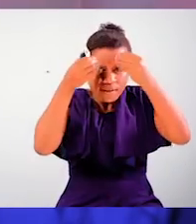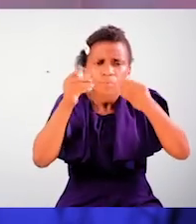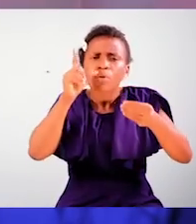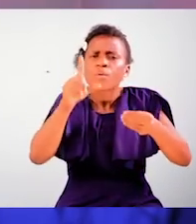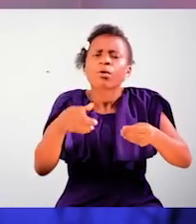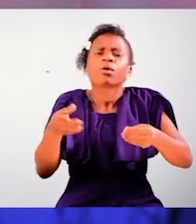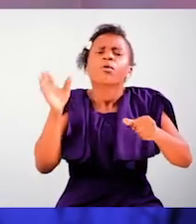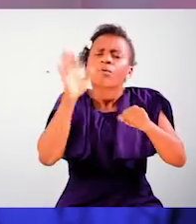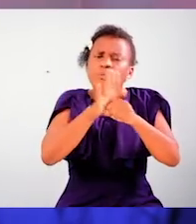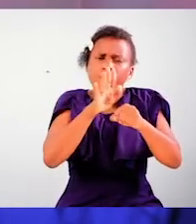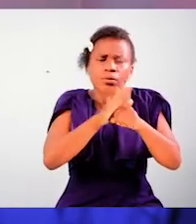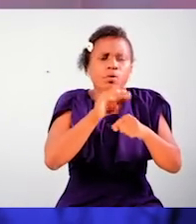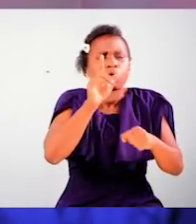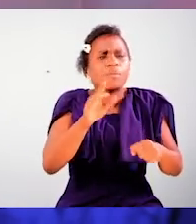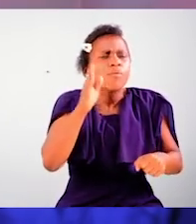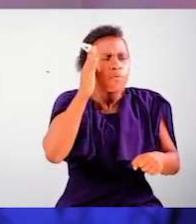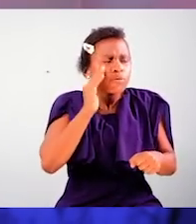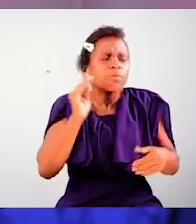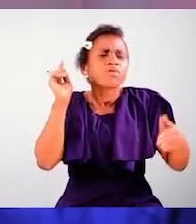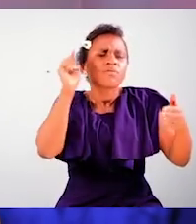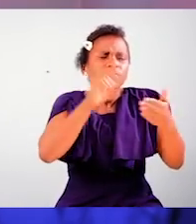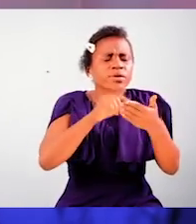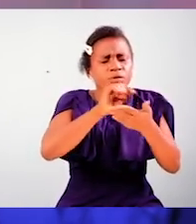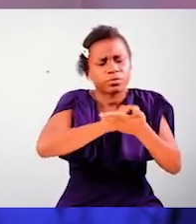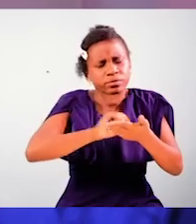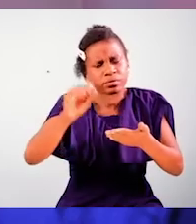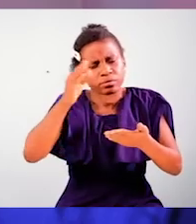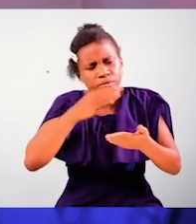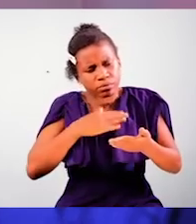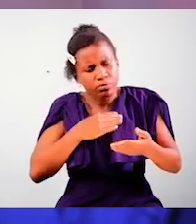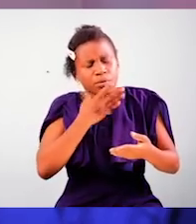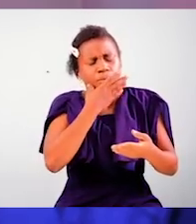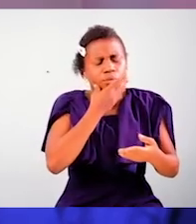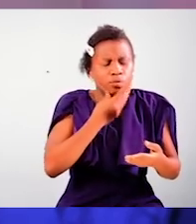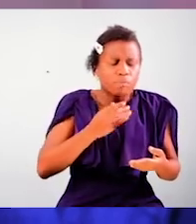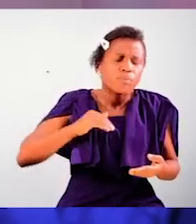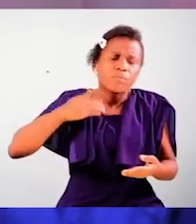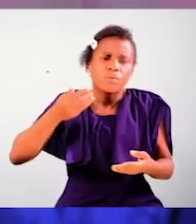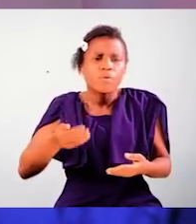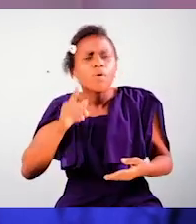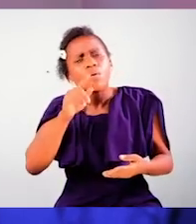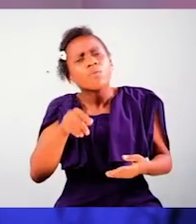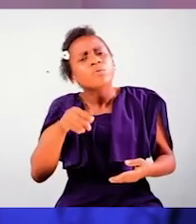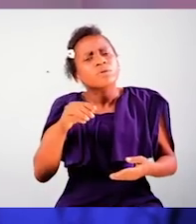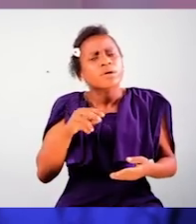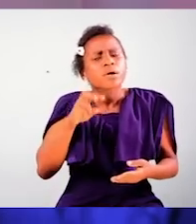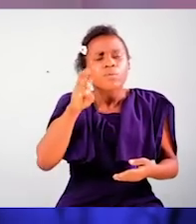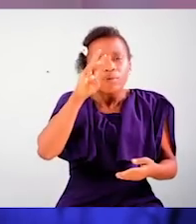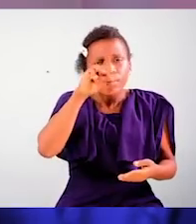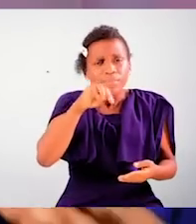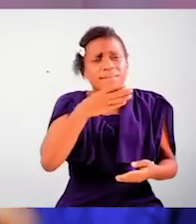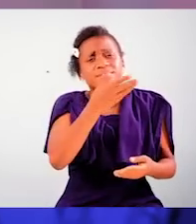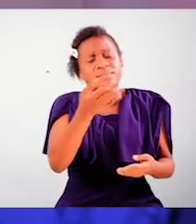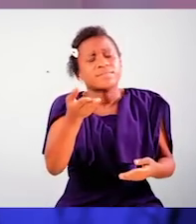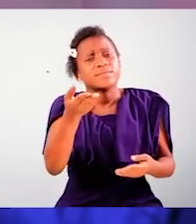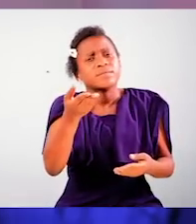kazi. Analia kabisa. Tena wameongozana msichana na mvulana wote wana masters. Hatuna kazi. Leo mwizi mnamwacha na ka degree